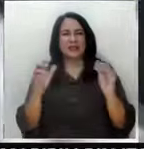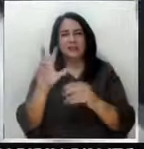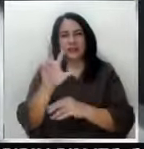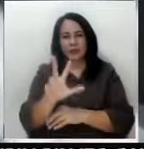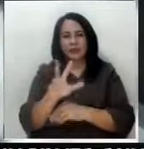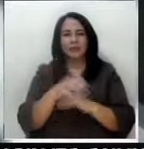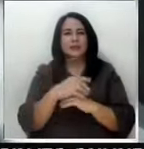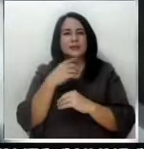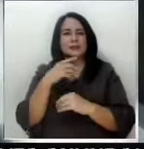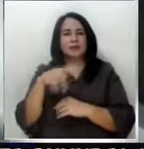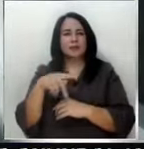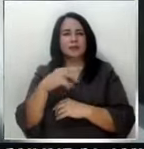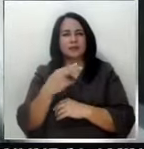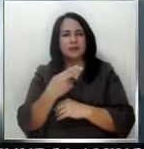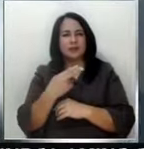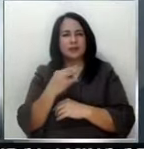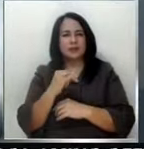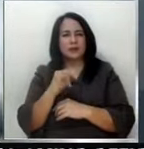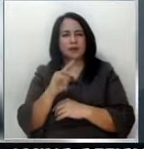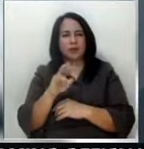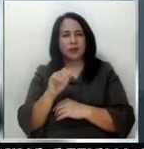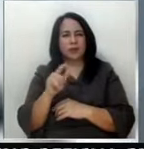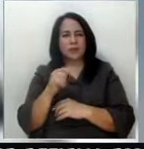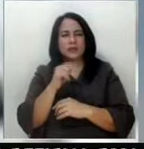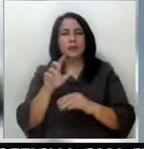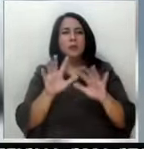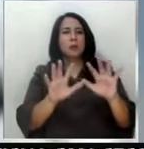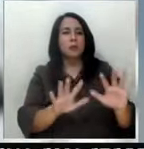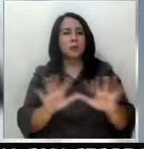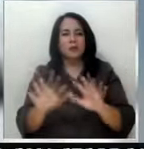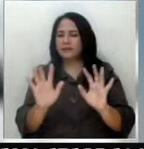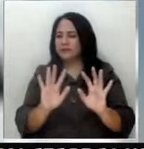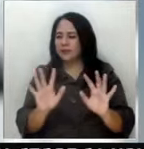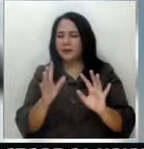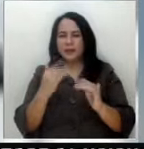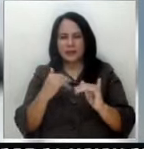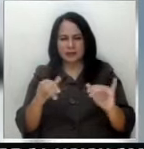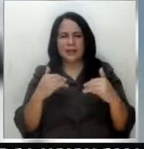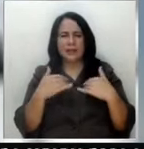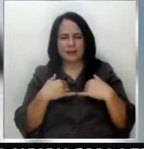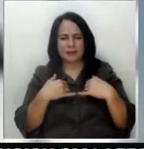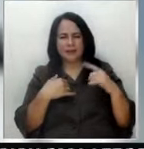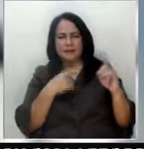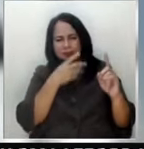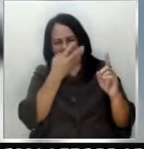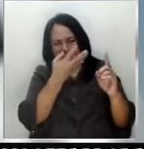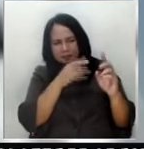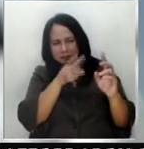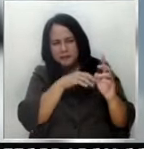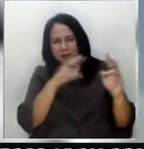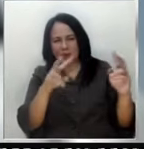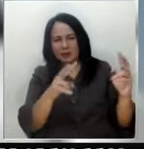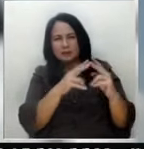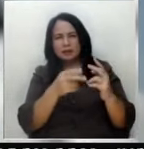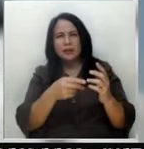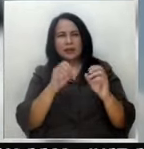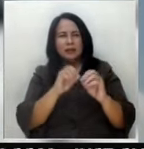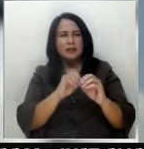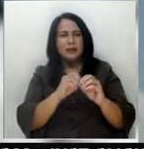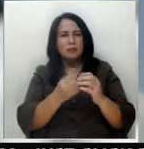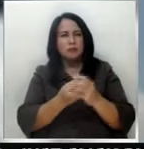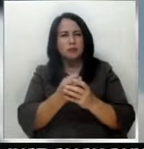sa FIVOX, hindi dapat magpakampante dahil namamaga pa ito at mataas pa ang level ng ibinubugang